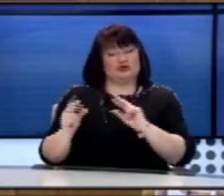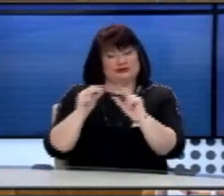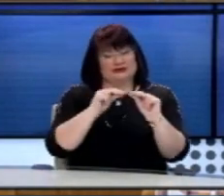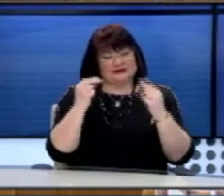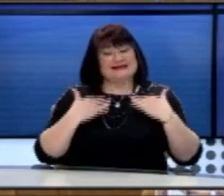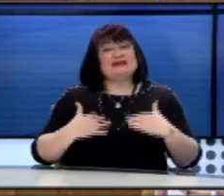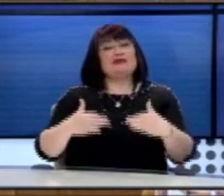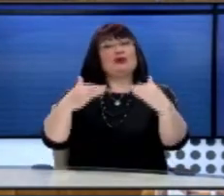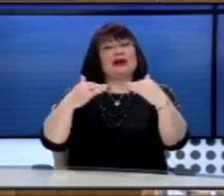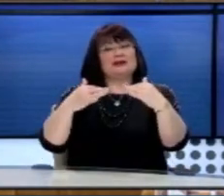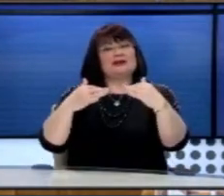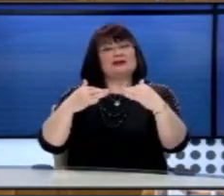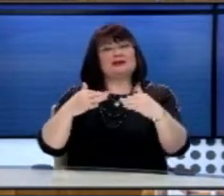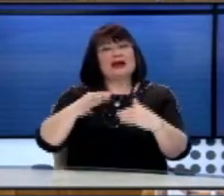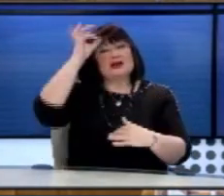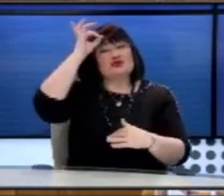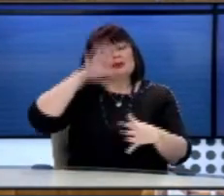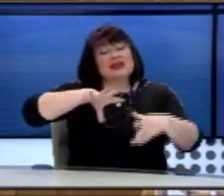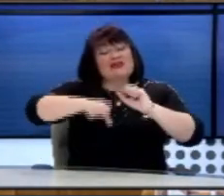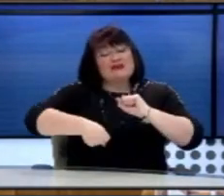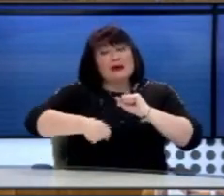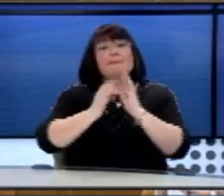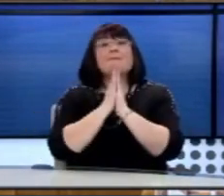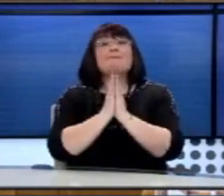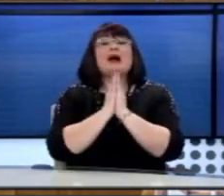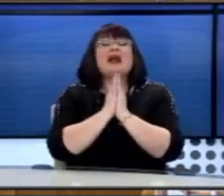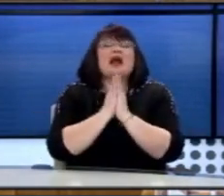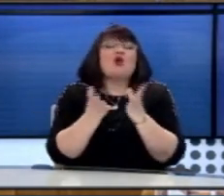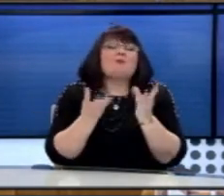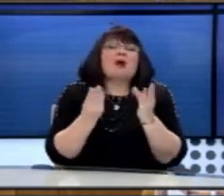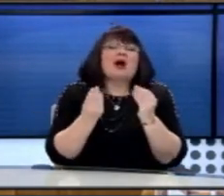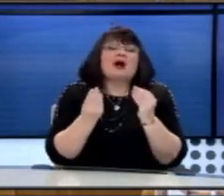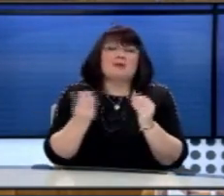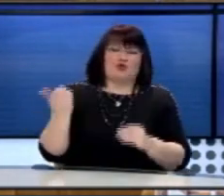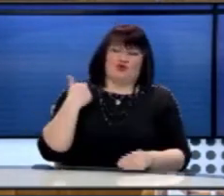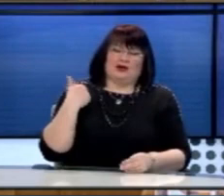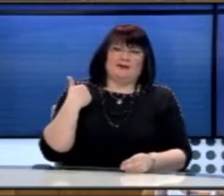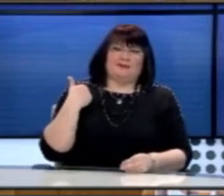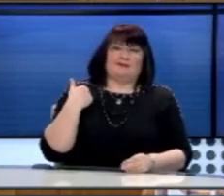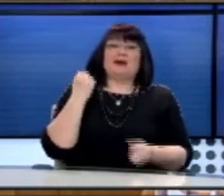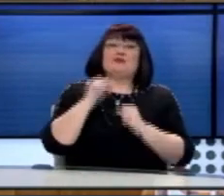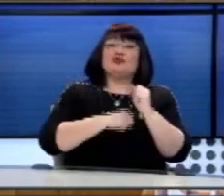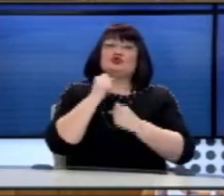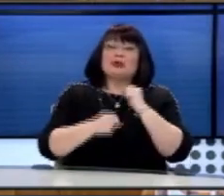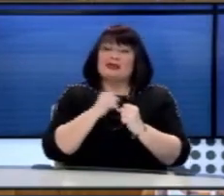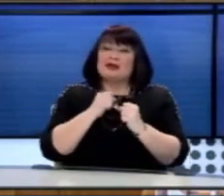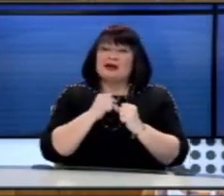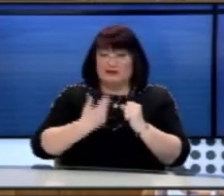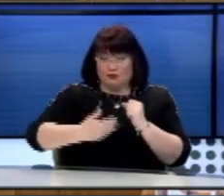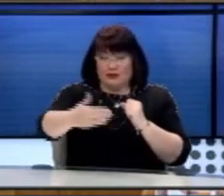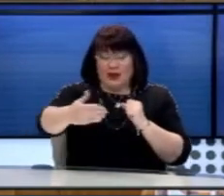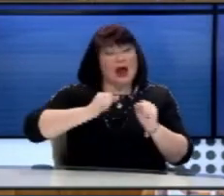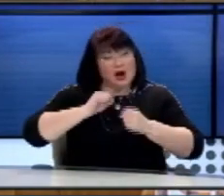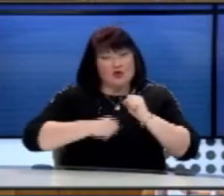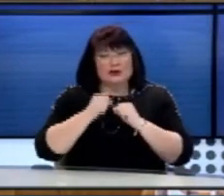Βουλή για την αστυνομική βία, να σας παρακαλέσω θερμά στην προσπάθεια και στον αγώνα που έχουμε μπροστά